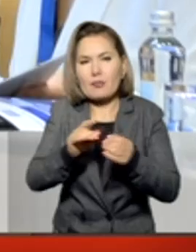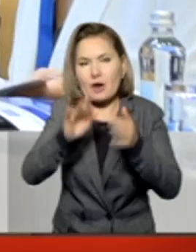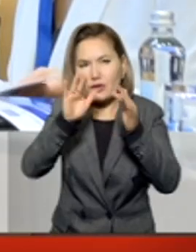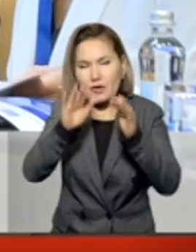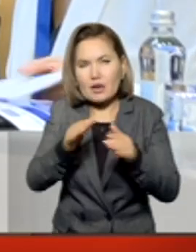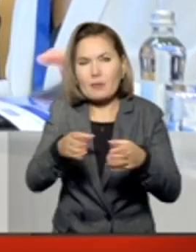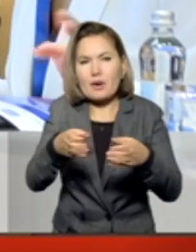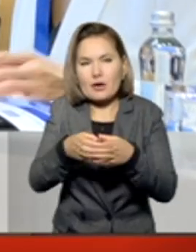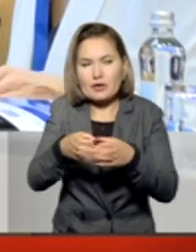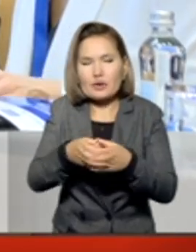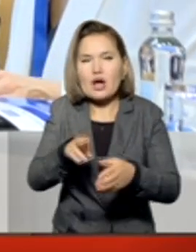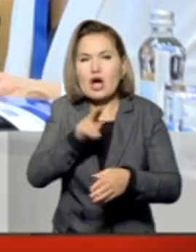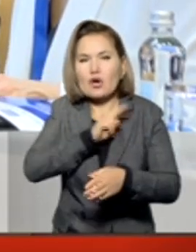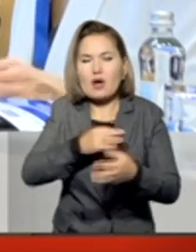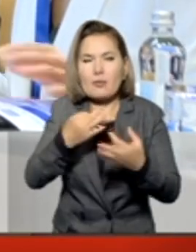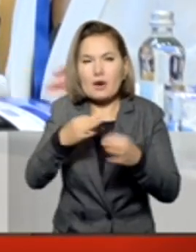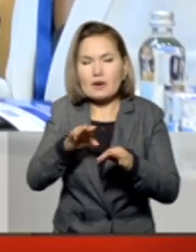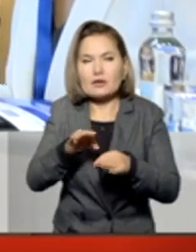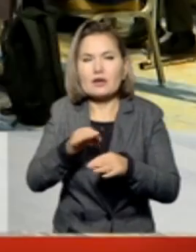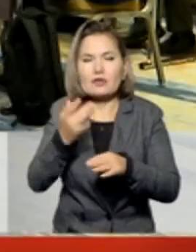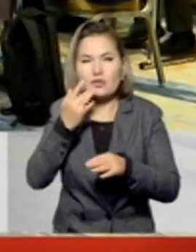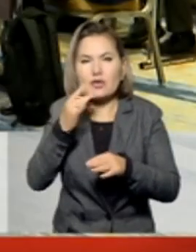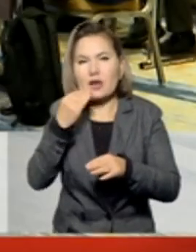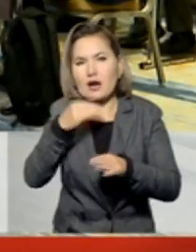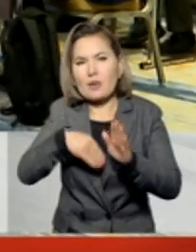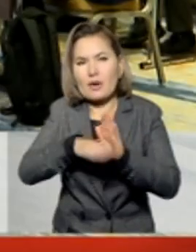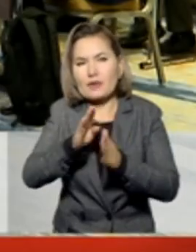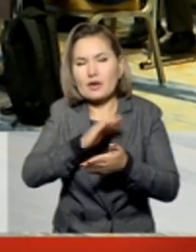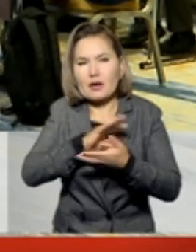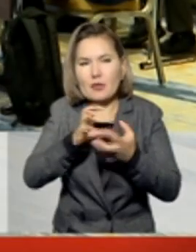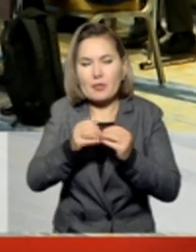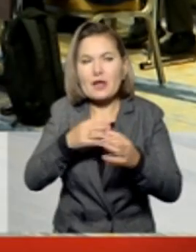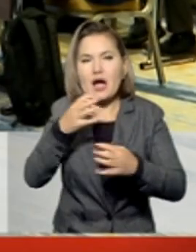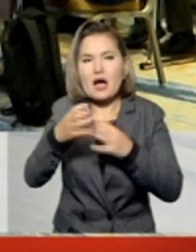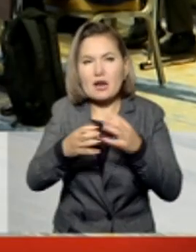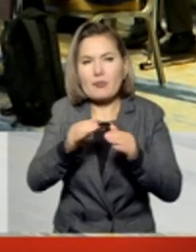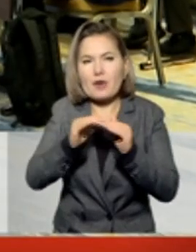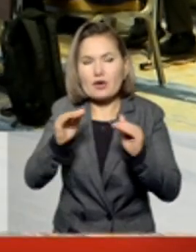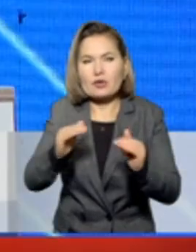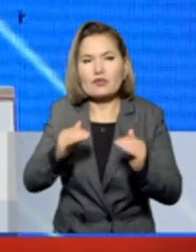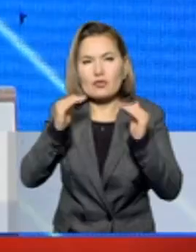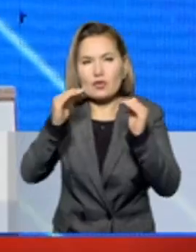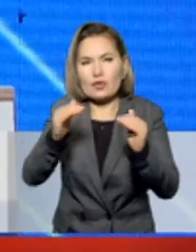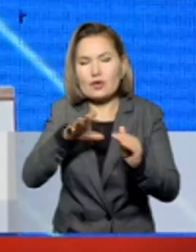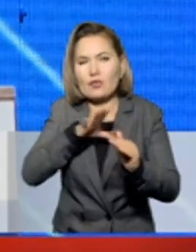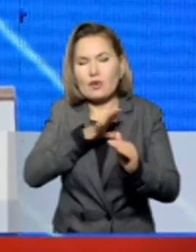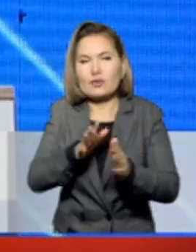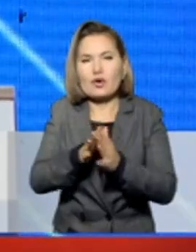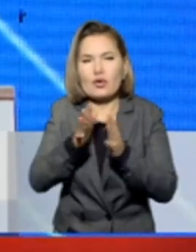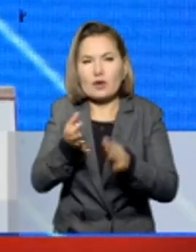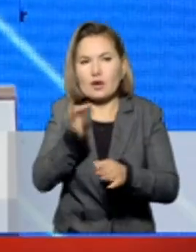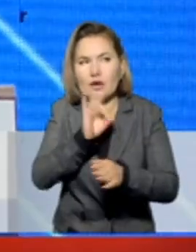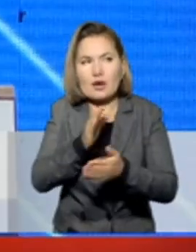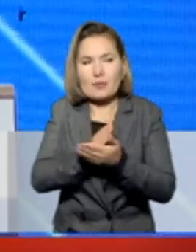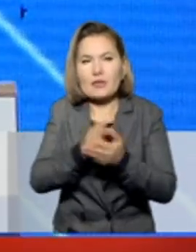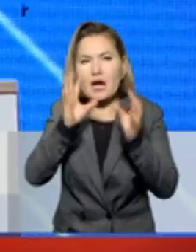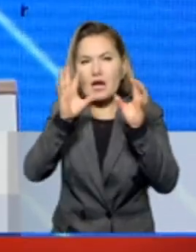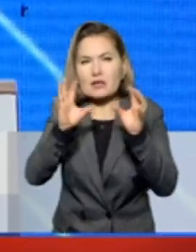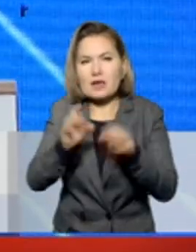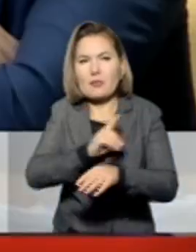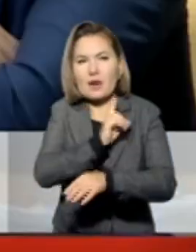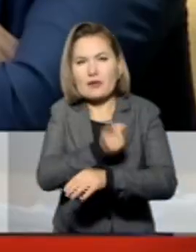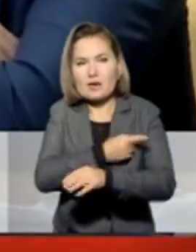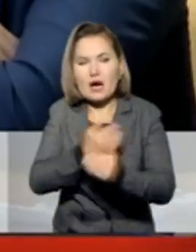жүйесі кассациялық соттың қолжетімділігі және саланы гуманизациялау халықаралық рейтингте жоғары көтерілуімізге серпін берген. Заң үстемдігі